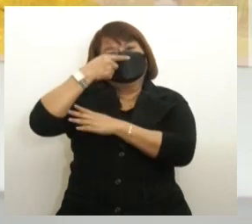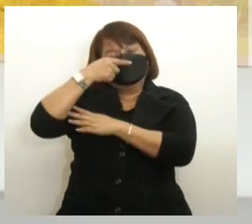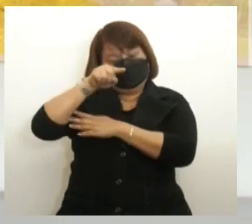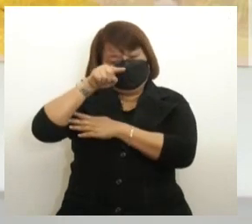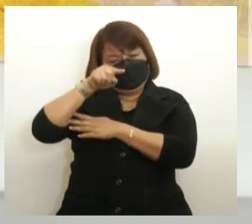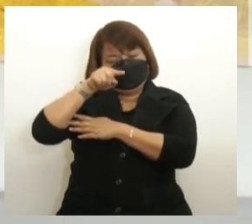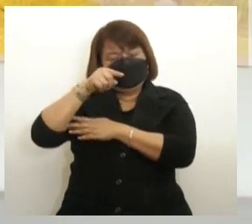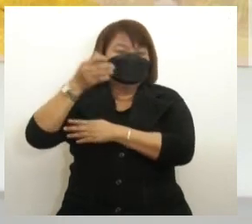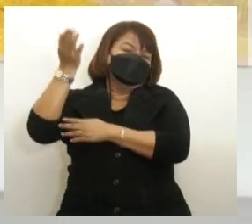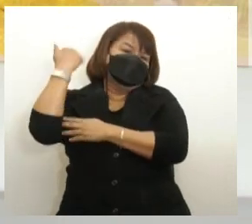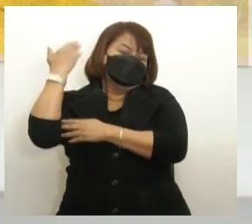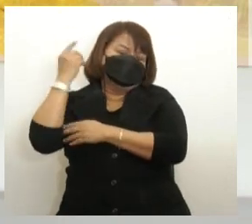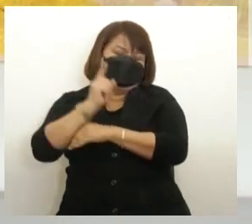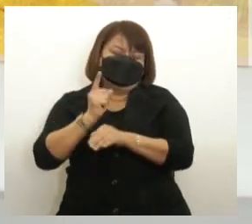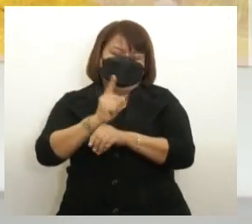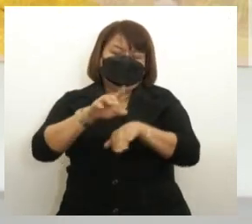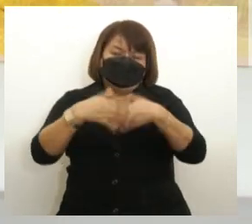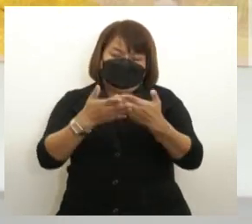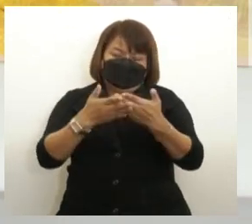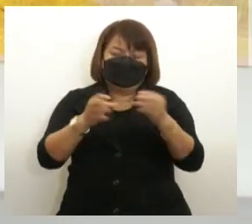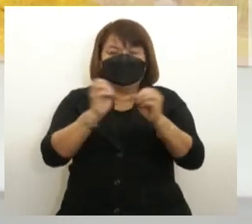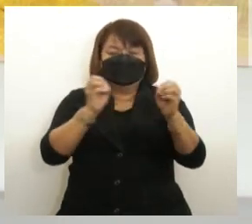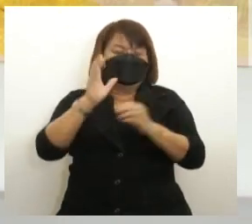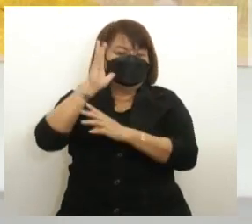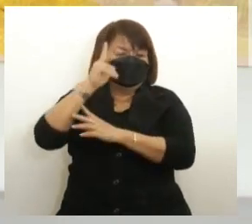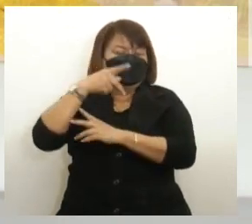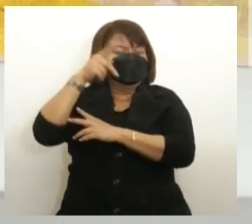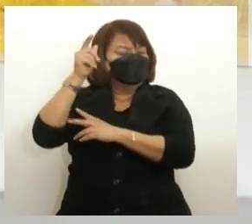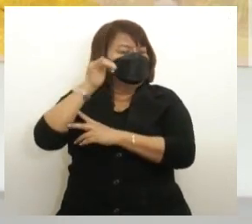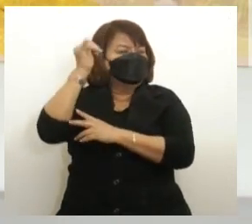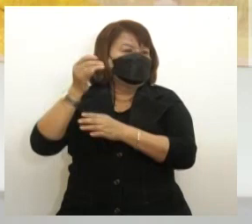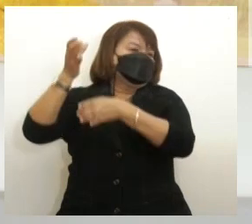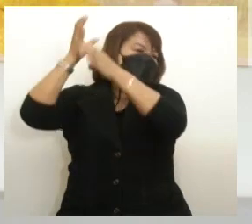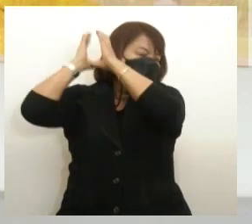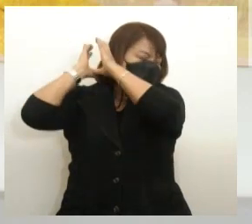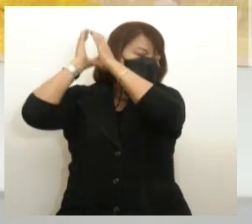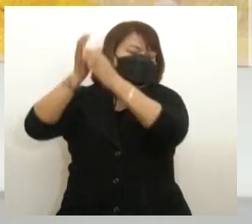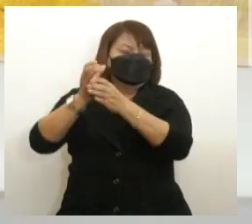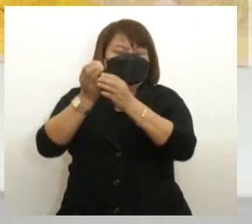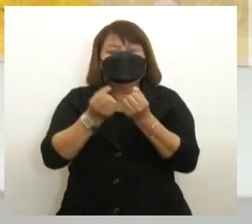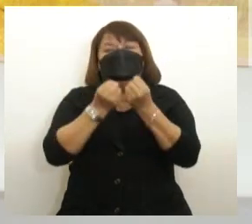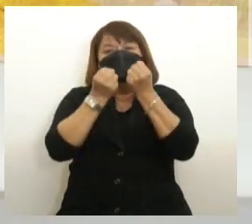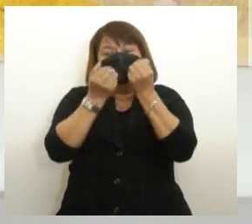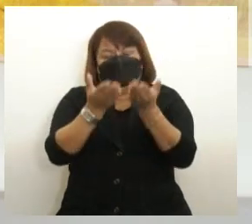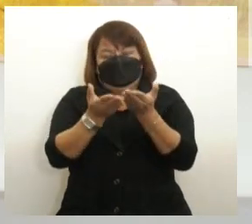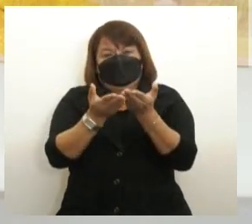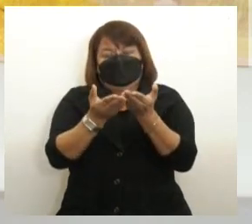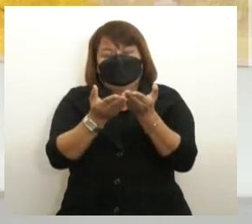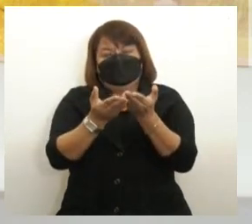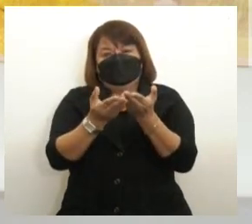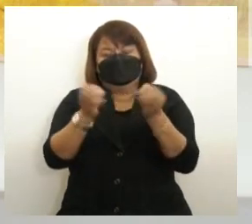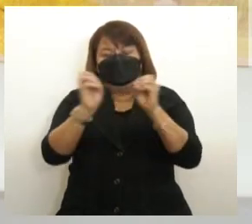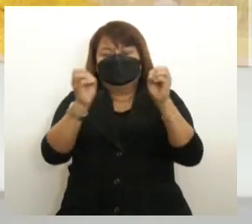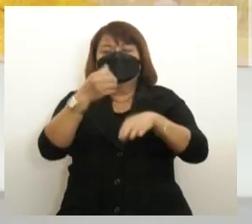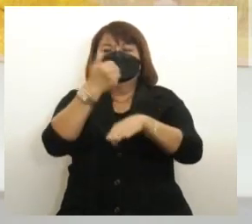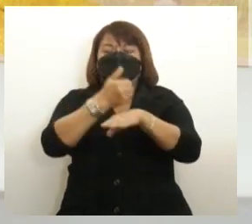เป็นมาเป็นอย่างไรถ้าไม่มีบรรพบุรุษไม่มีผู้เสียสละไม่มีความไม่มีผู้นำประเท